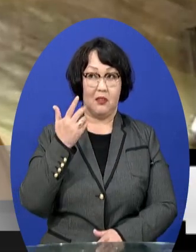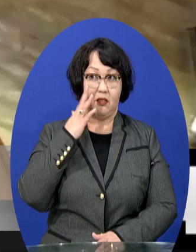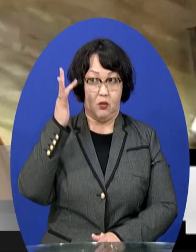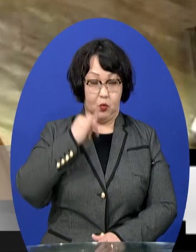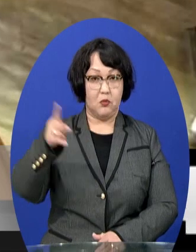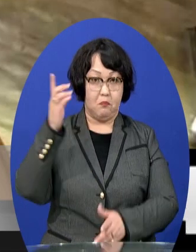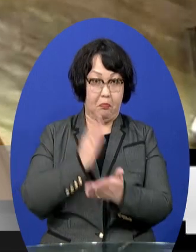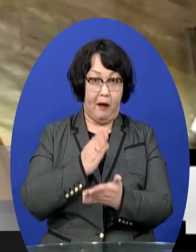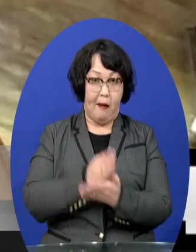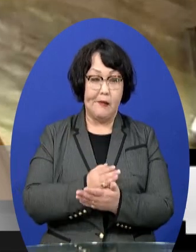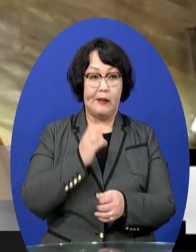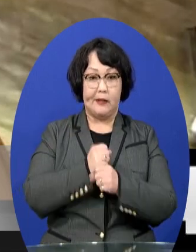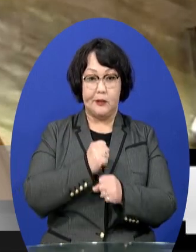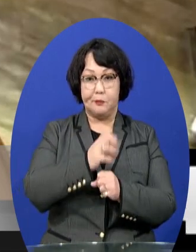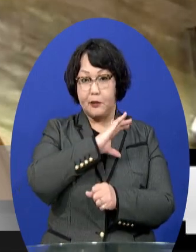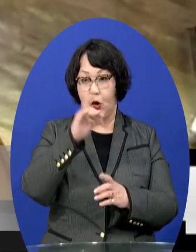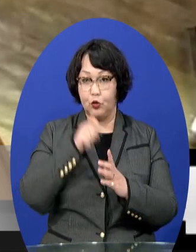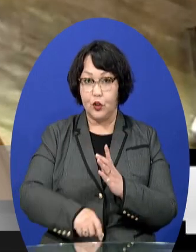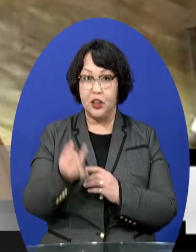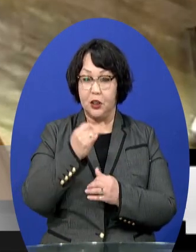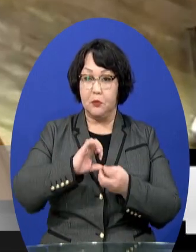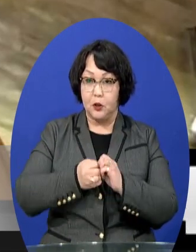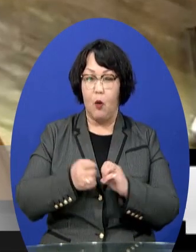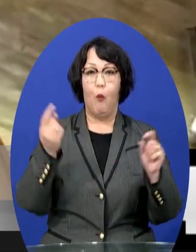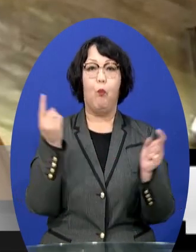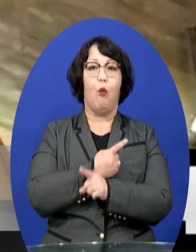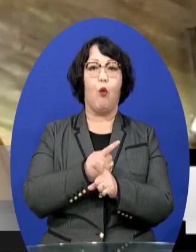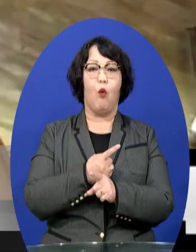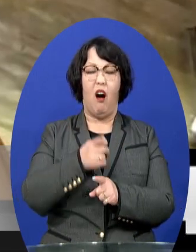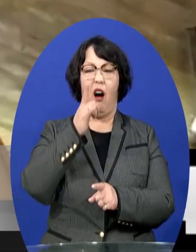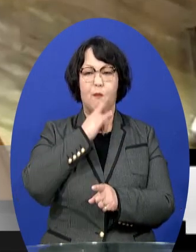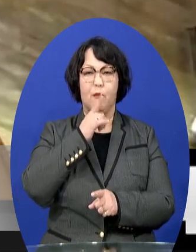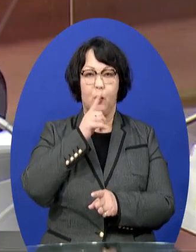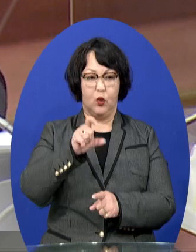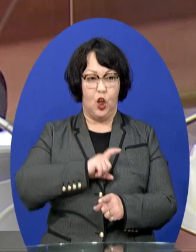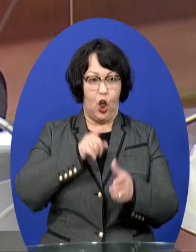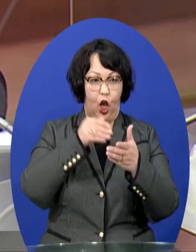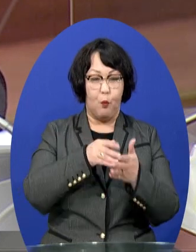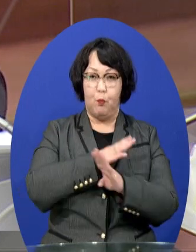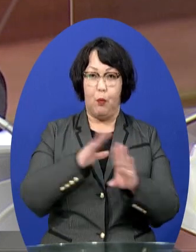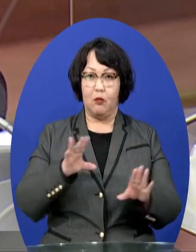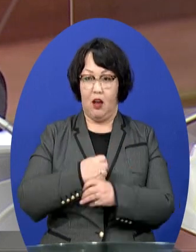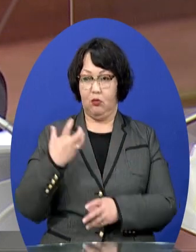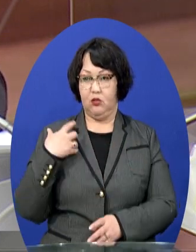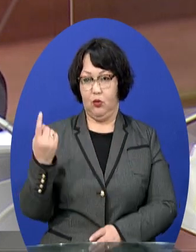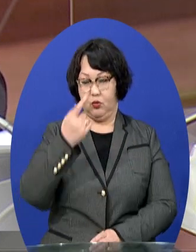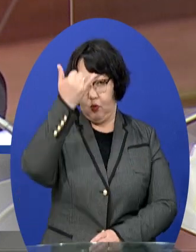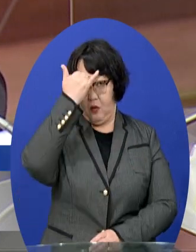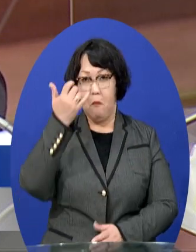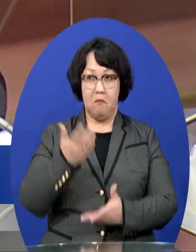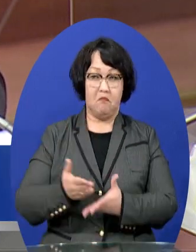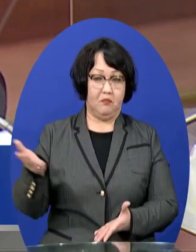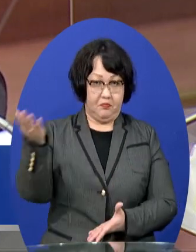юм бол ажлын байрны бэлгийн дарамт учруулж за ийм хариуцлага хүлээх нь шүү гэдгийг ингээд мэдтгийм байна. За судалгаанд үндэслэж